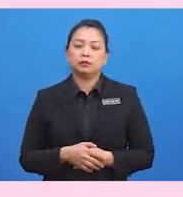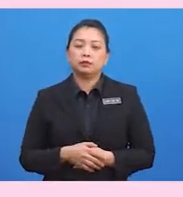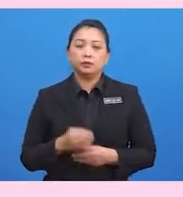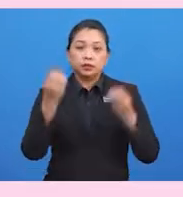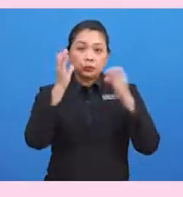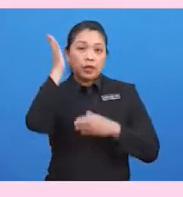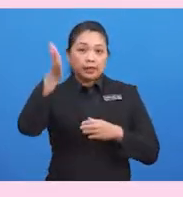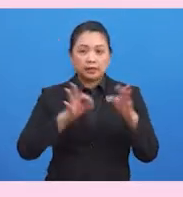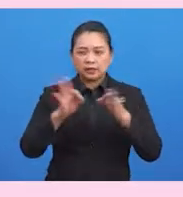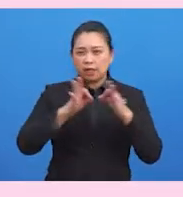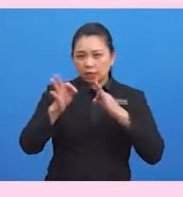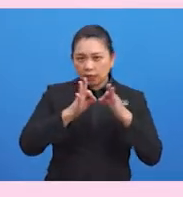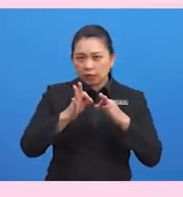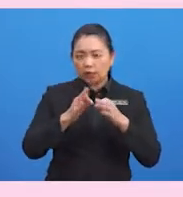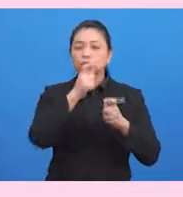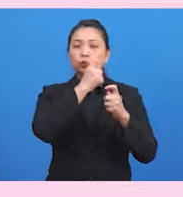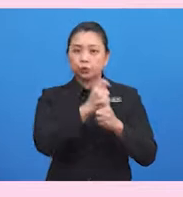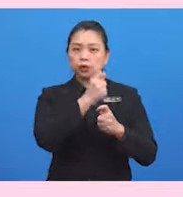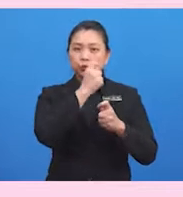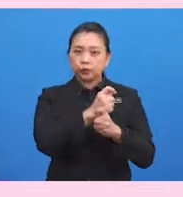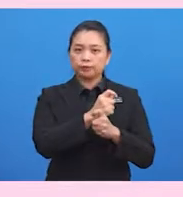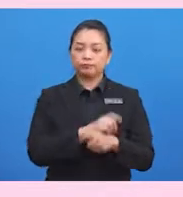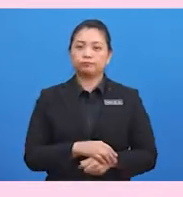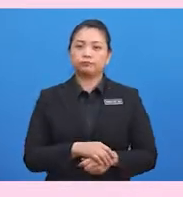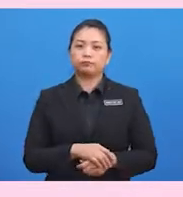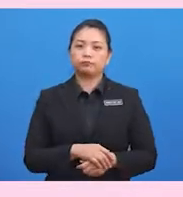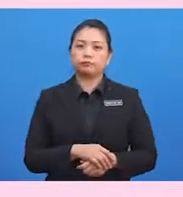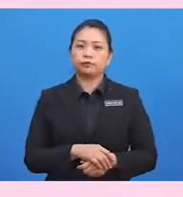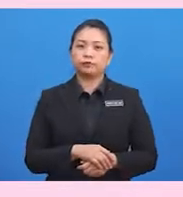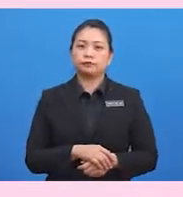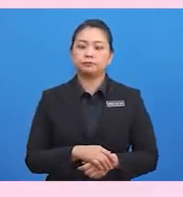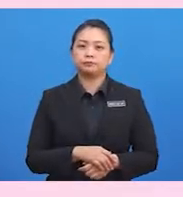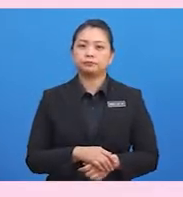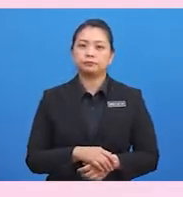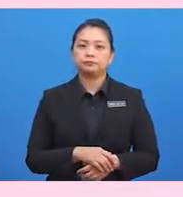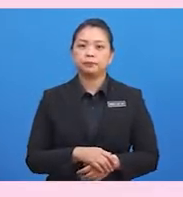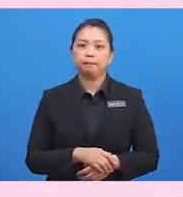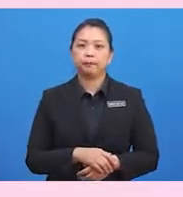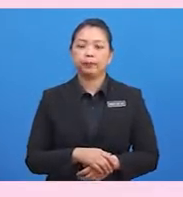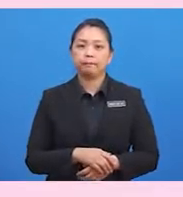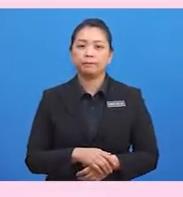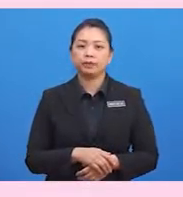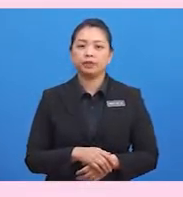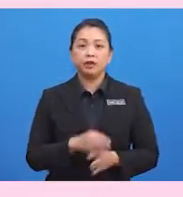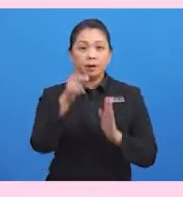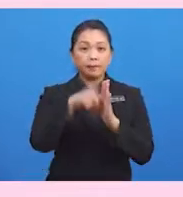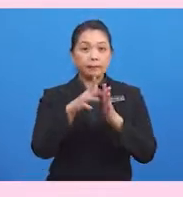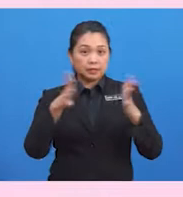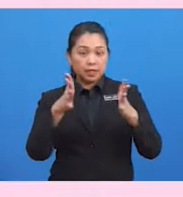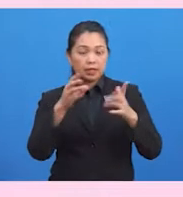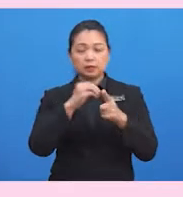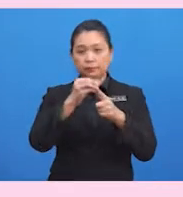ini seakan Terangkan tugas-tugas pembesar berempat pembesar berempat